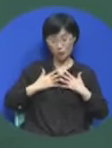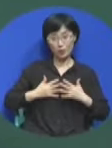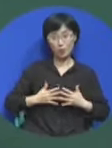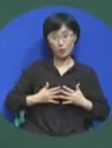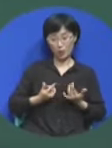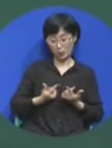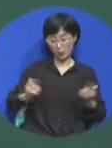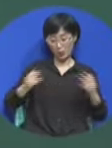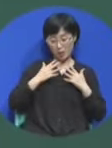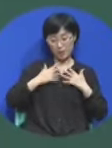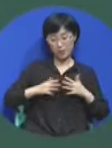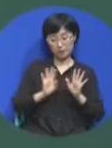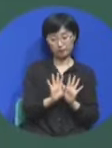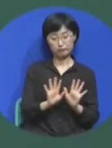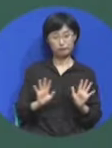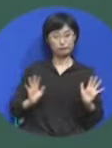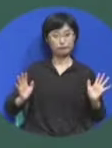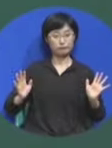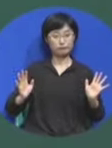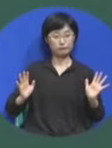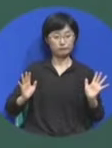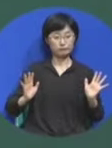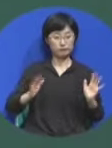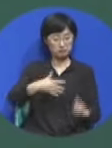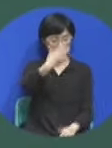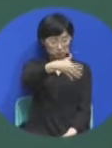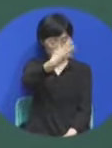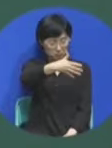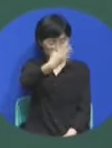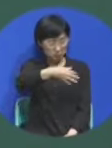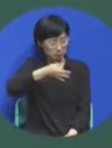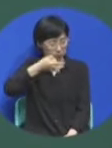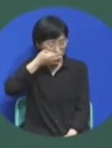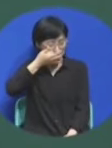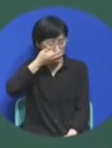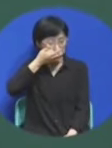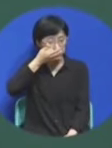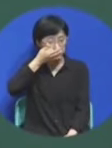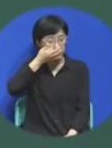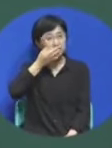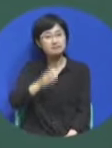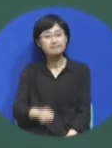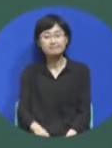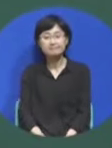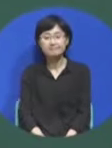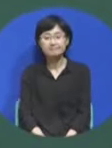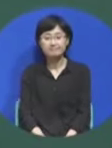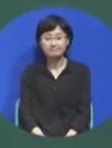이렇게 뭔가 이렇게 노래를 하는 그런 이렇게 좀 화면을 제가 보게 되었어요.